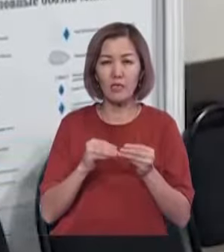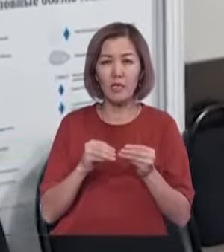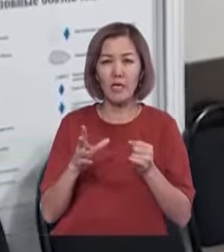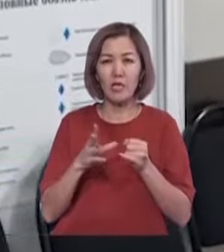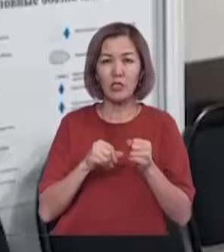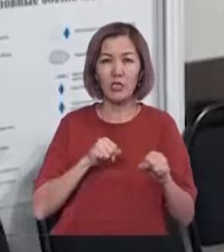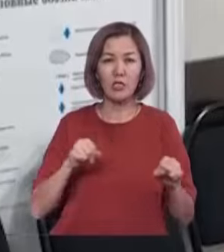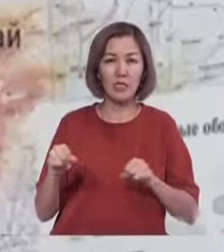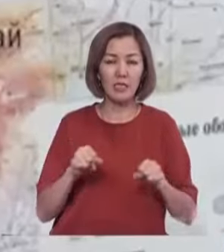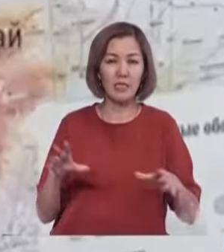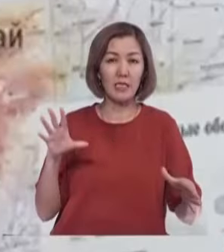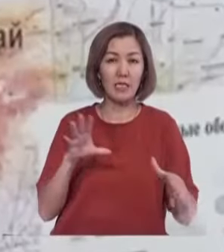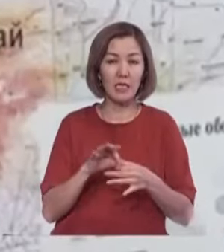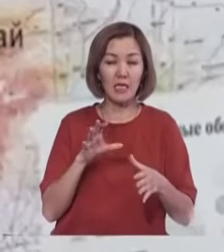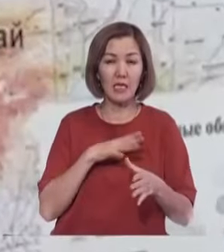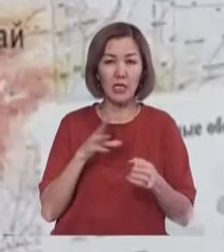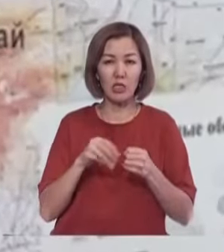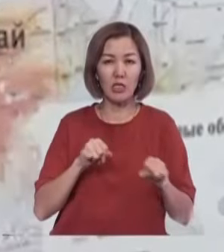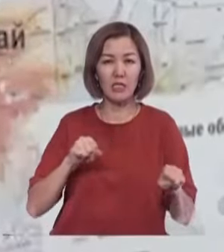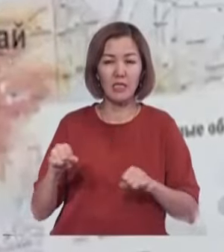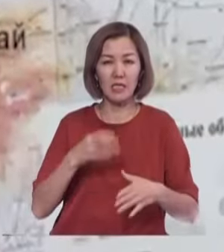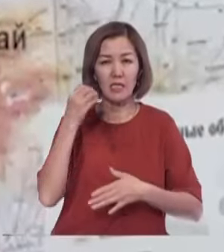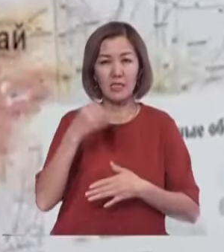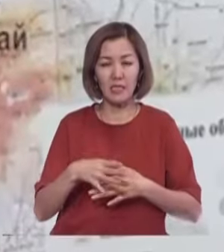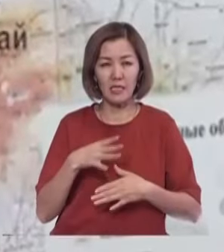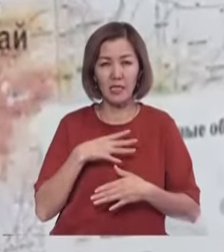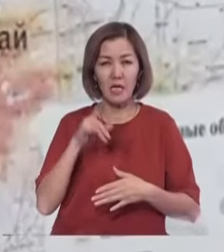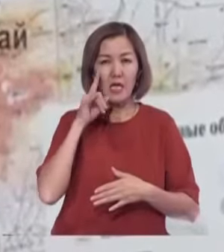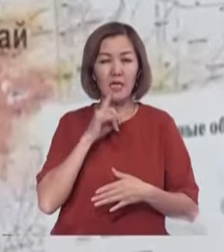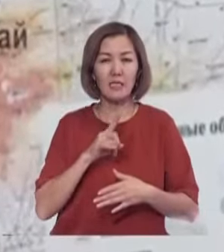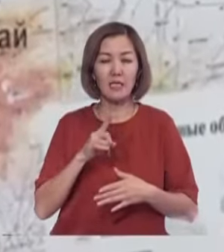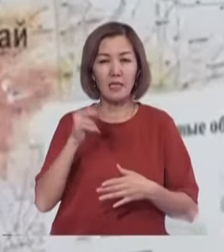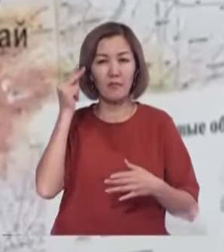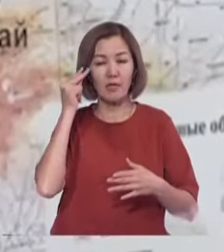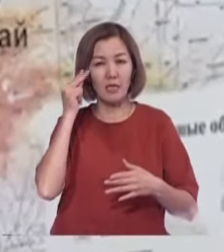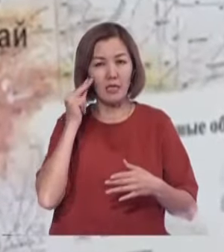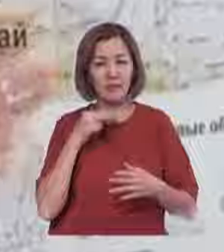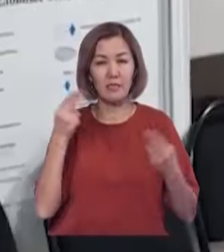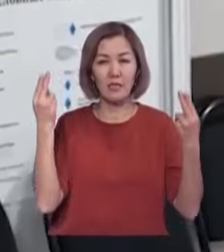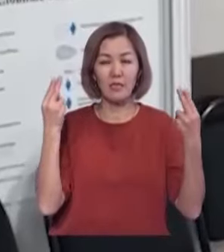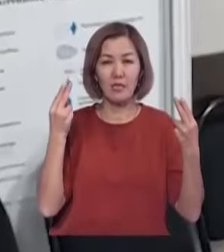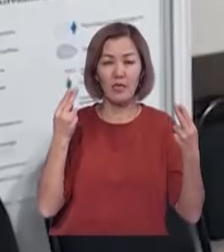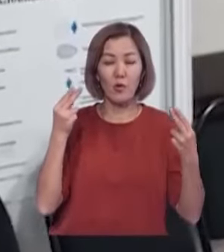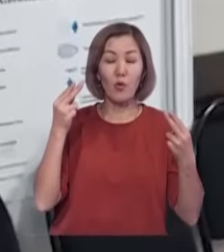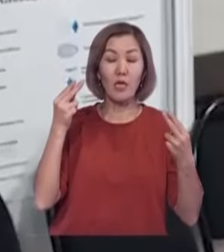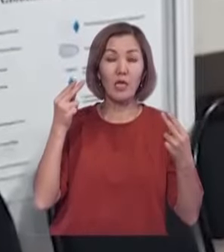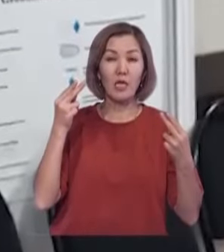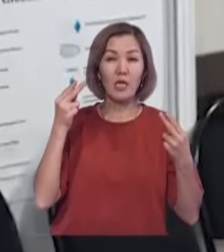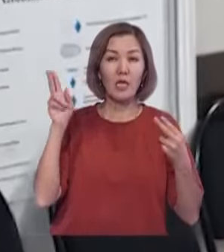жер сілкінісі тіркелді. Жер сілкінісінің эпицентрі Қазақстан мен Қырғызстанның шекарасында Алматы